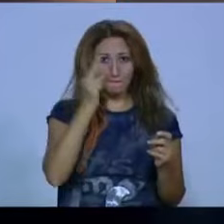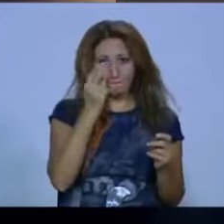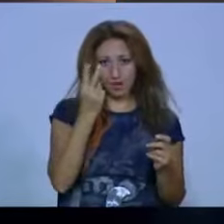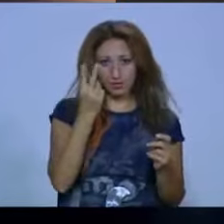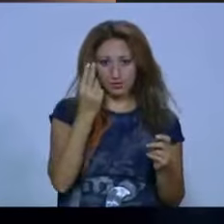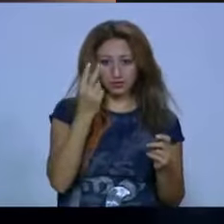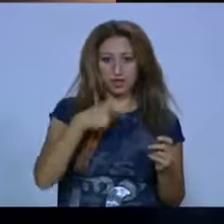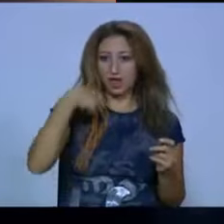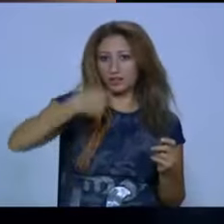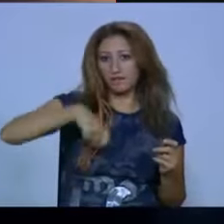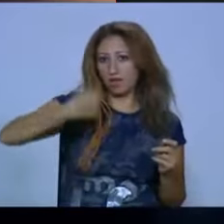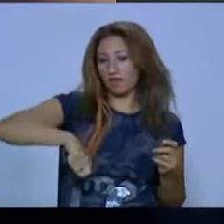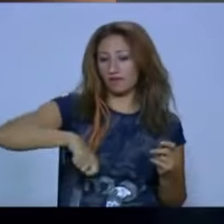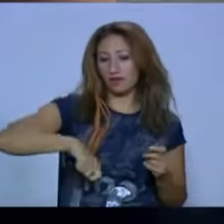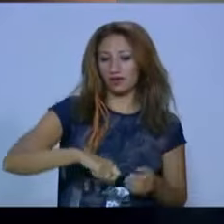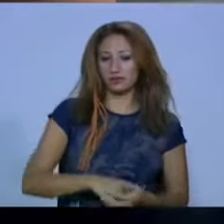دوت على حسابي أنا برضه.